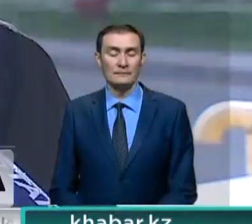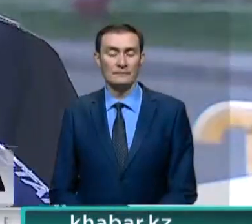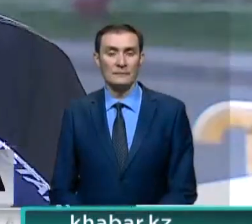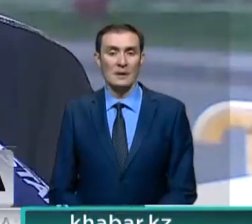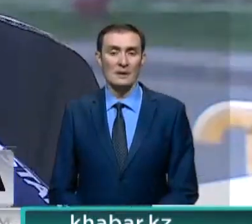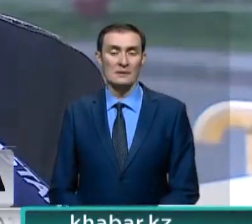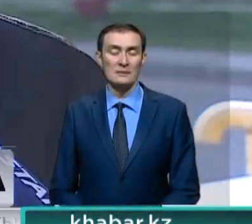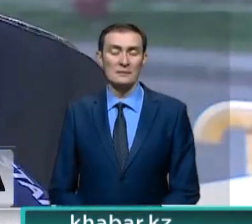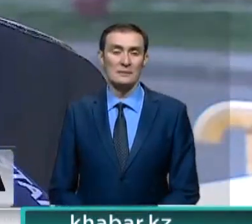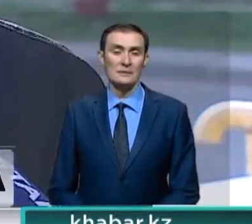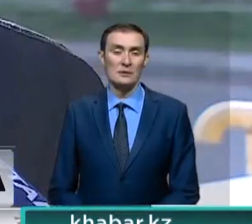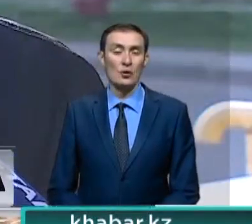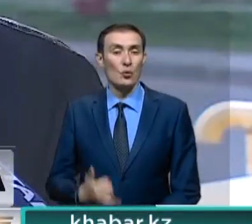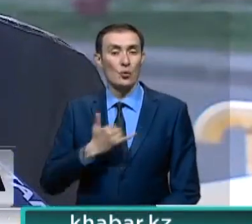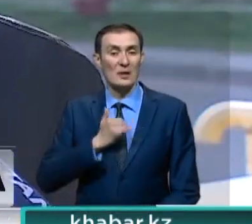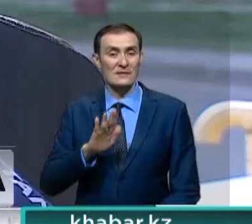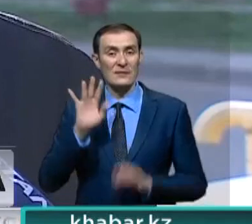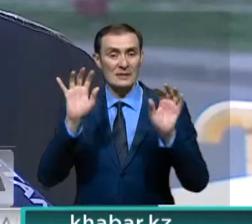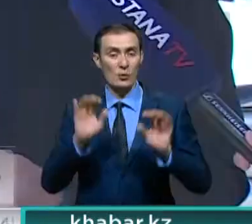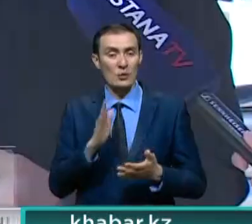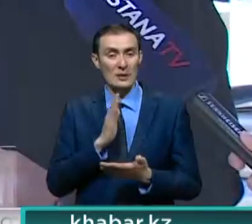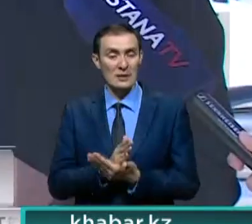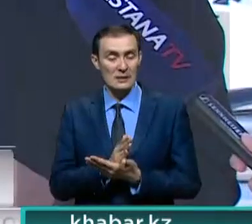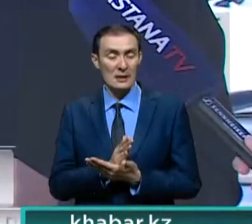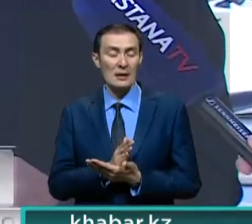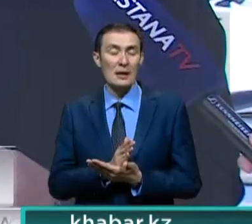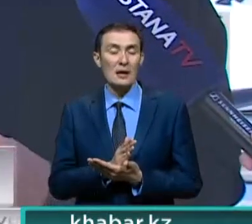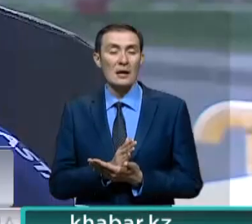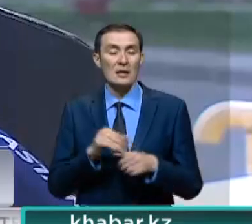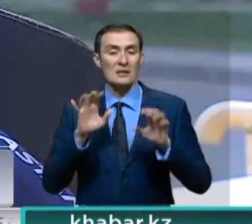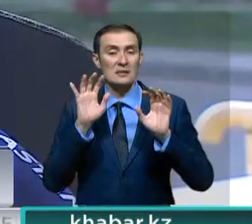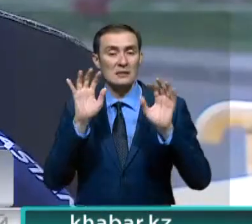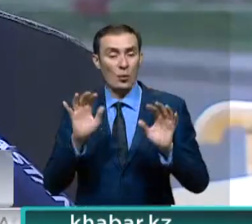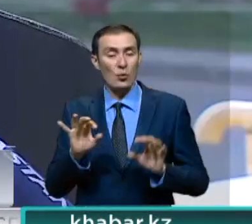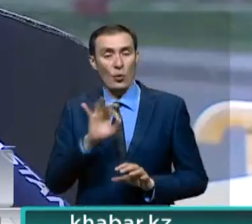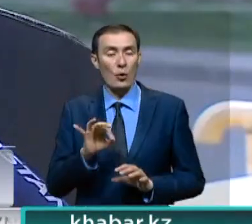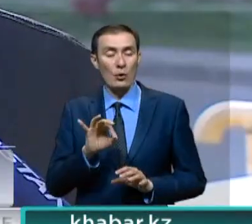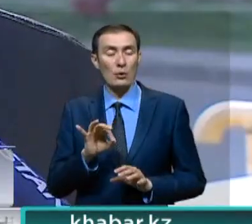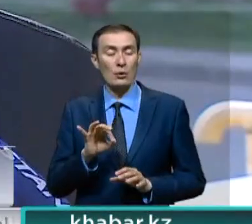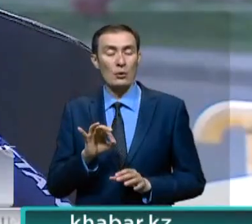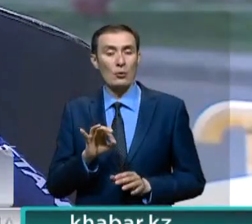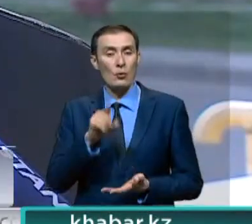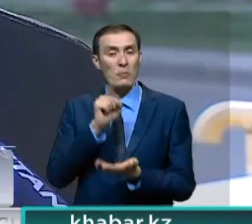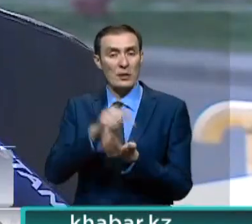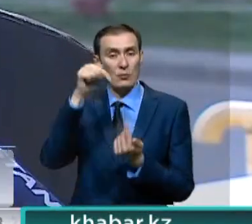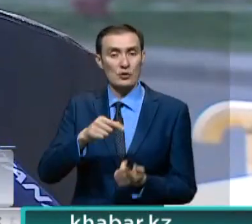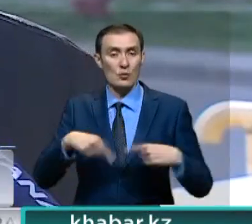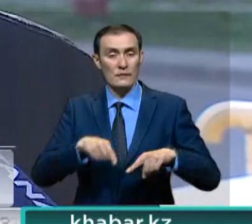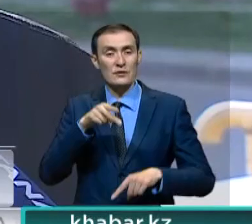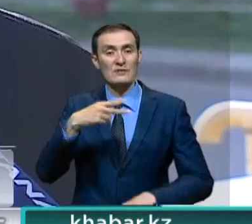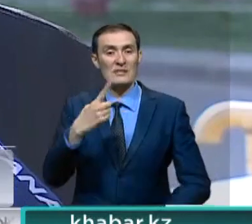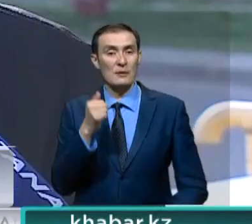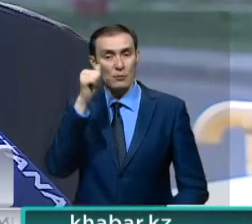В нашем законе есть специальный закон о уполномоченном органе, который был принят в 2021 году,